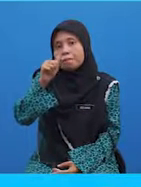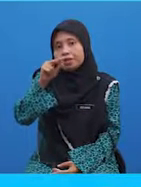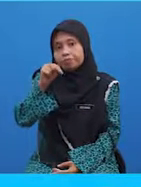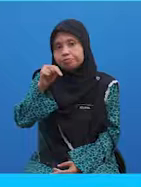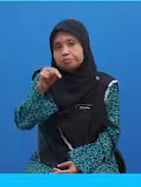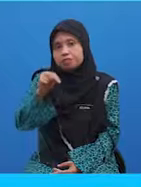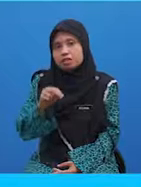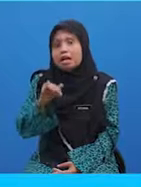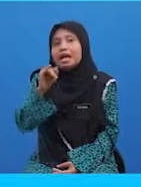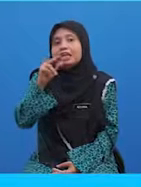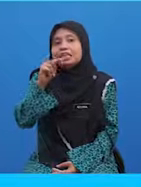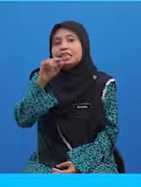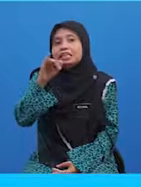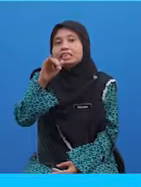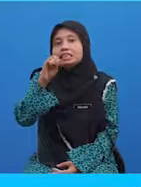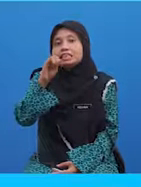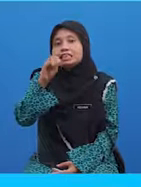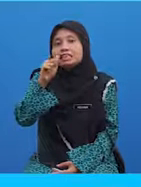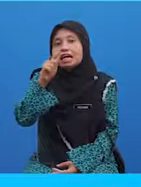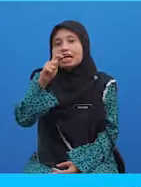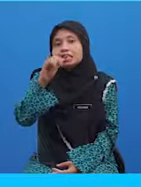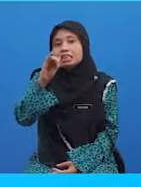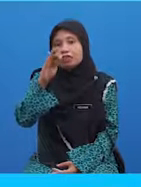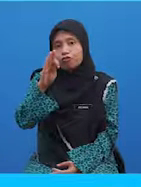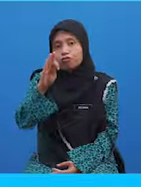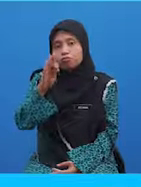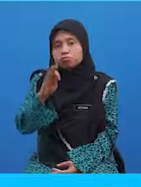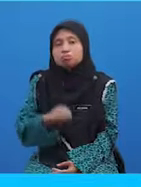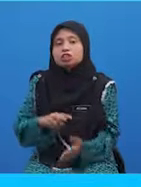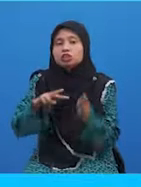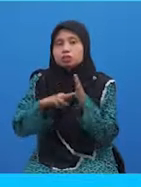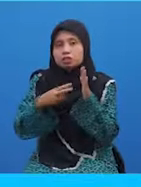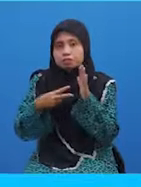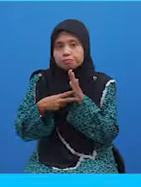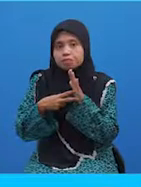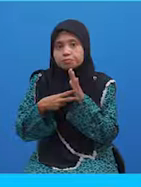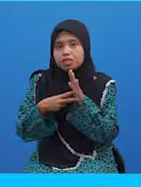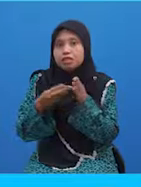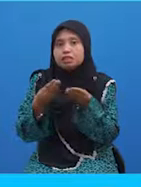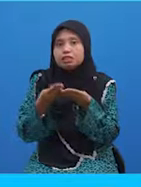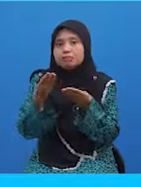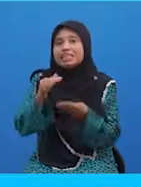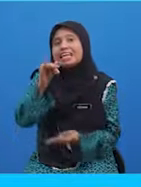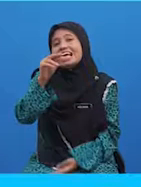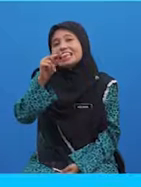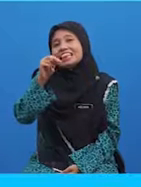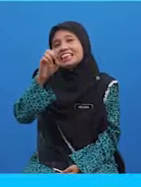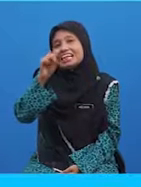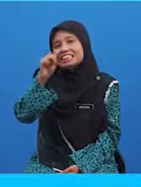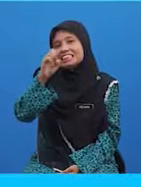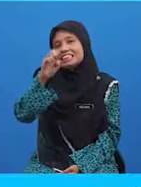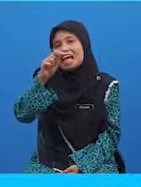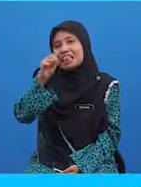Diberi inisiatif yang bermaksud usaha, salah. Sepatutnya diberi insentif